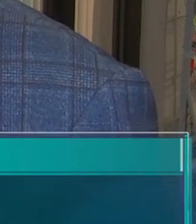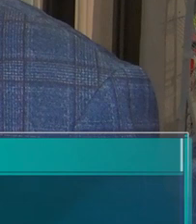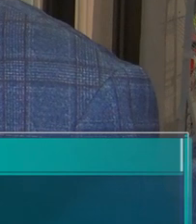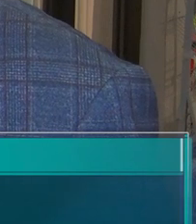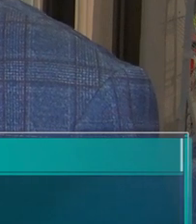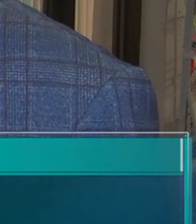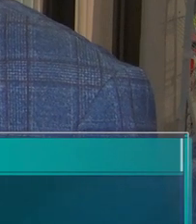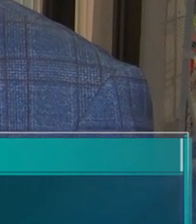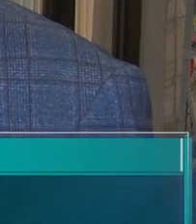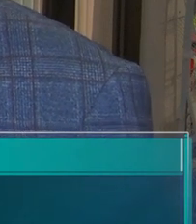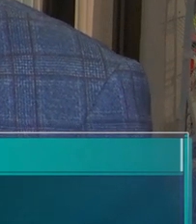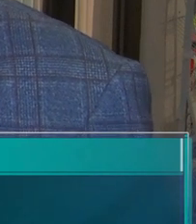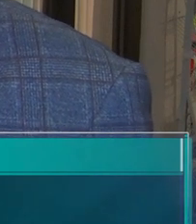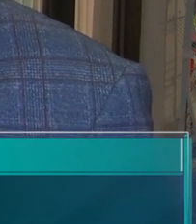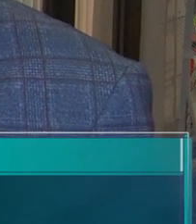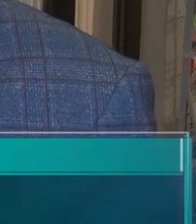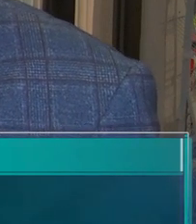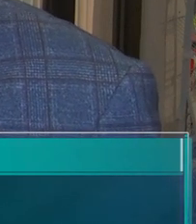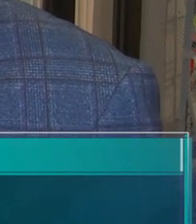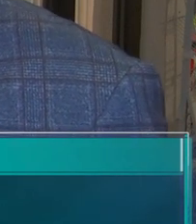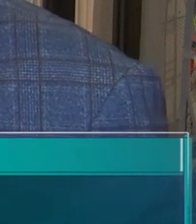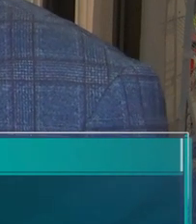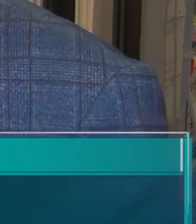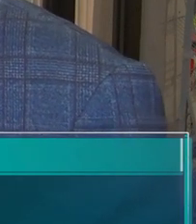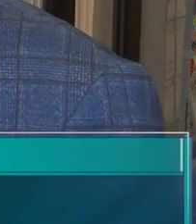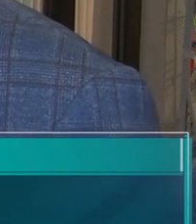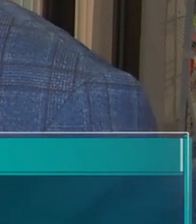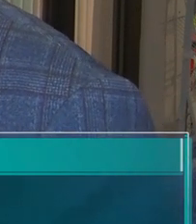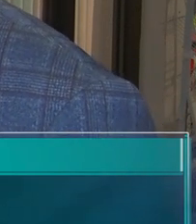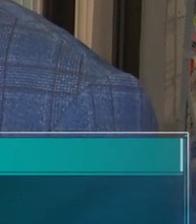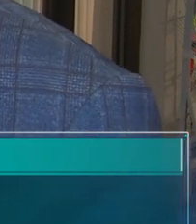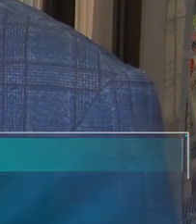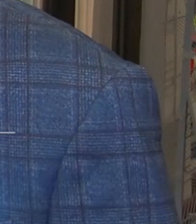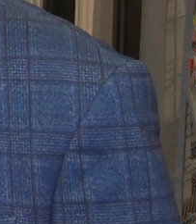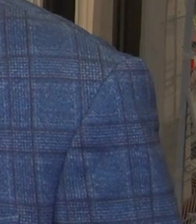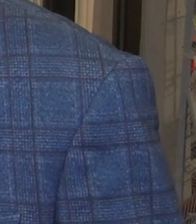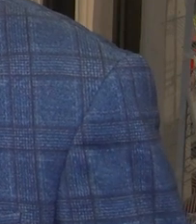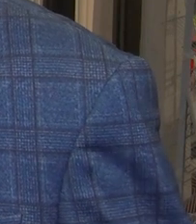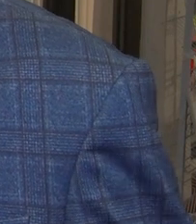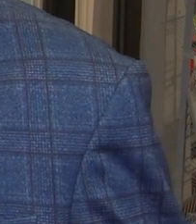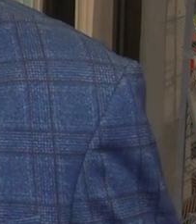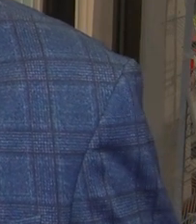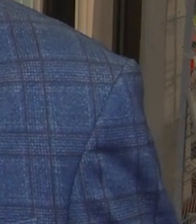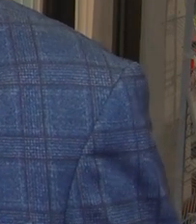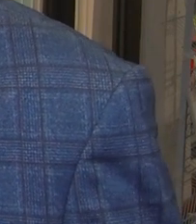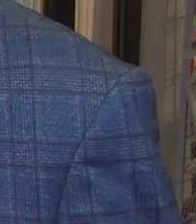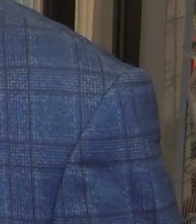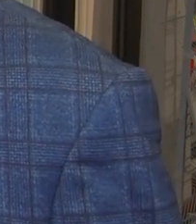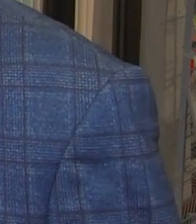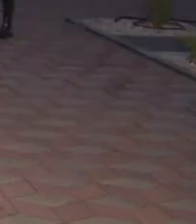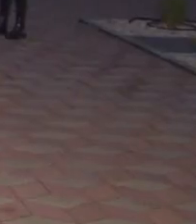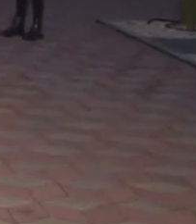дійсно згуртовувати людей для таких вчинків, для допомоги нашим хлопцям